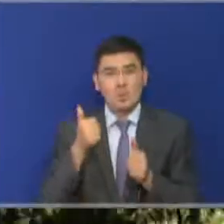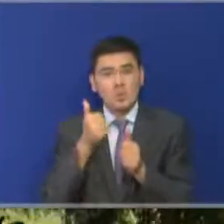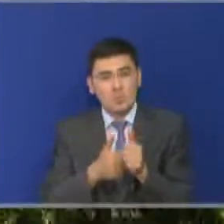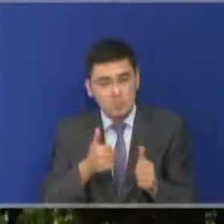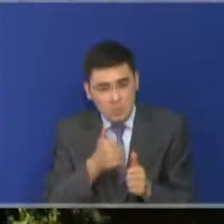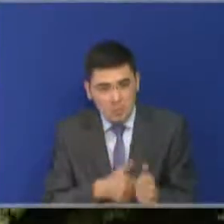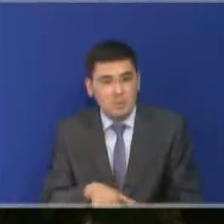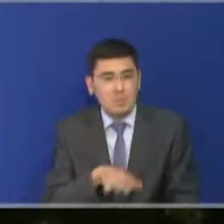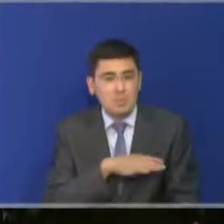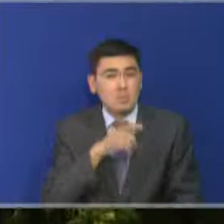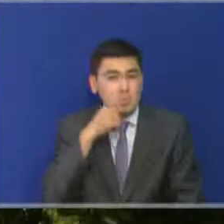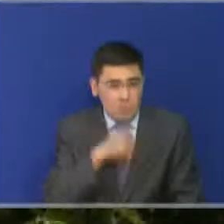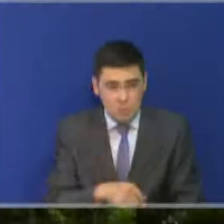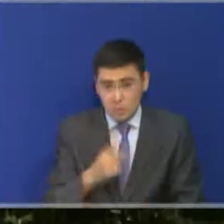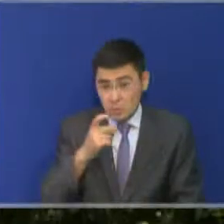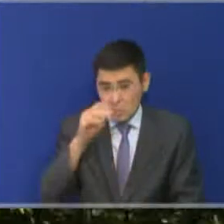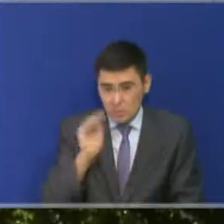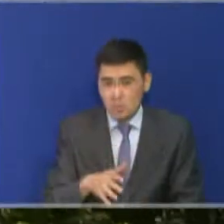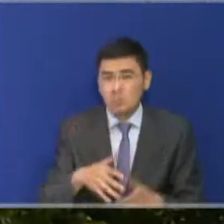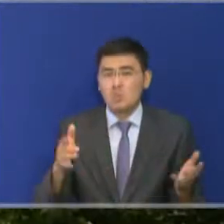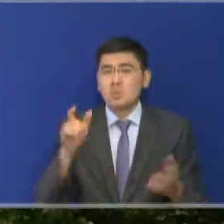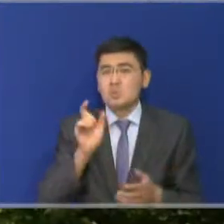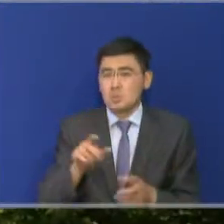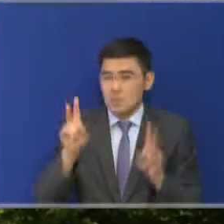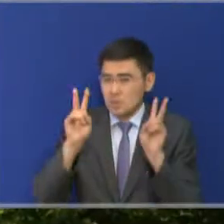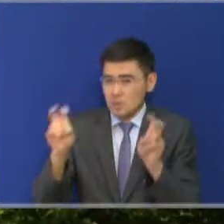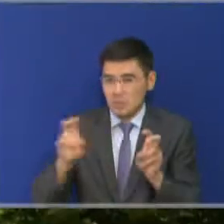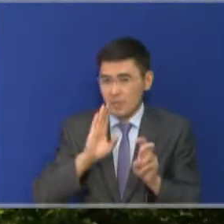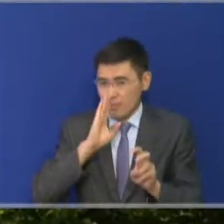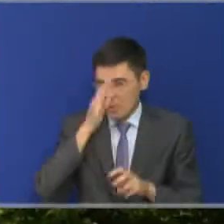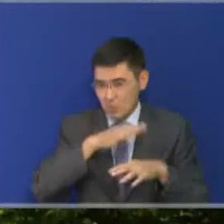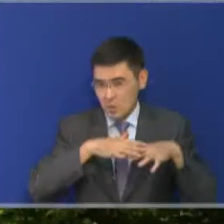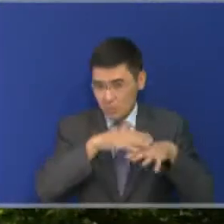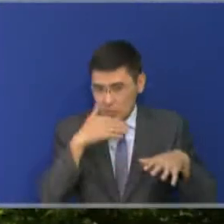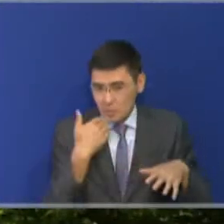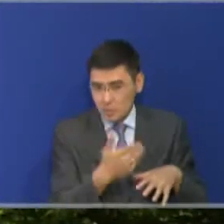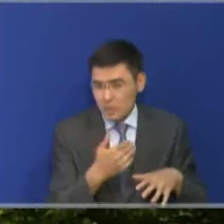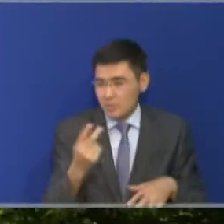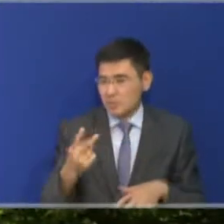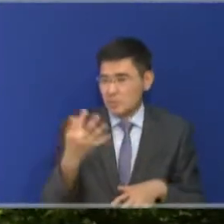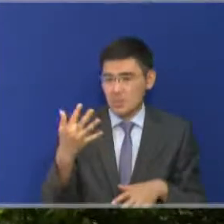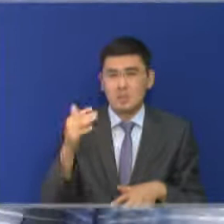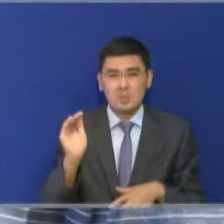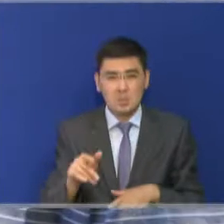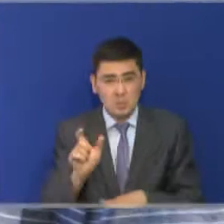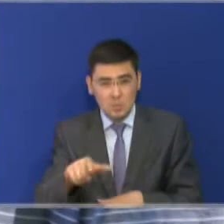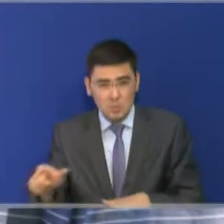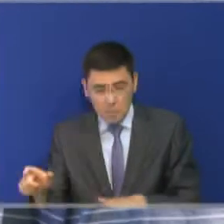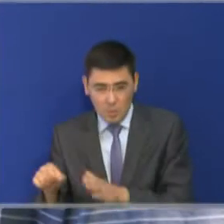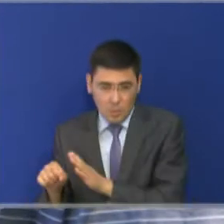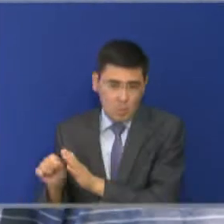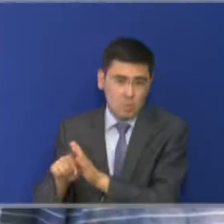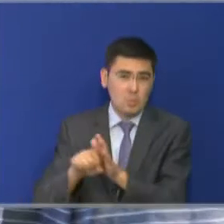сүргінді бастан өткерді. 100 мыңнан астам адам халық жау атанып, 25 мың адам жазықсыз мерт болды. Қанша